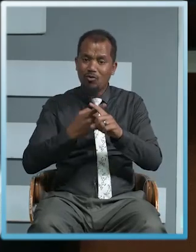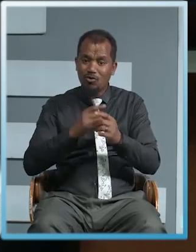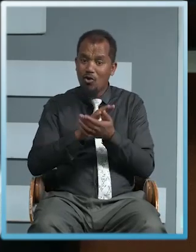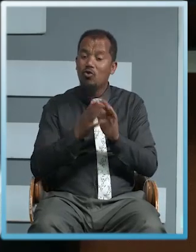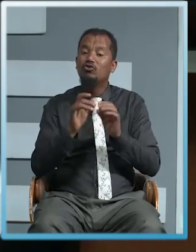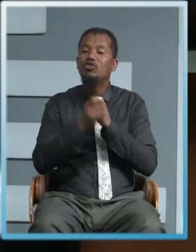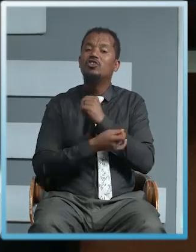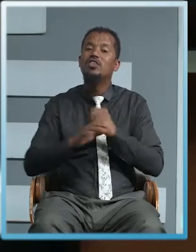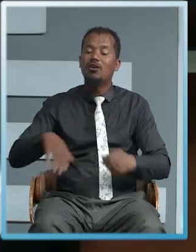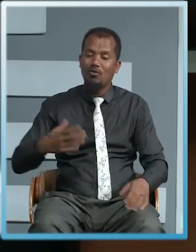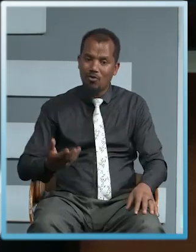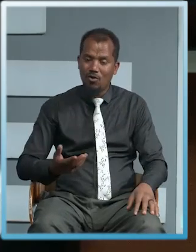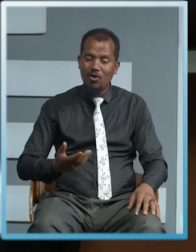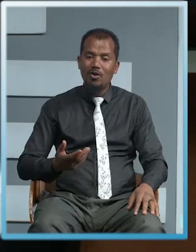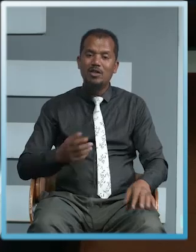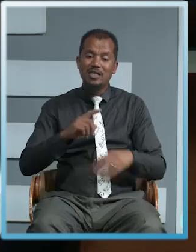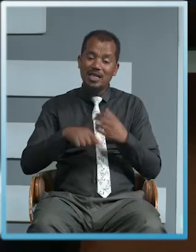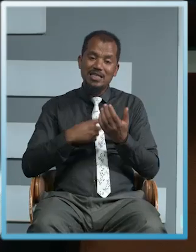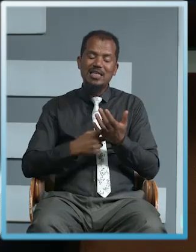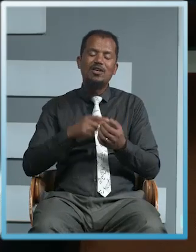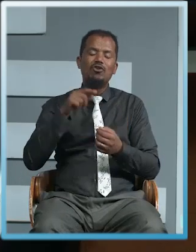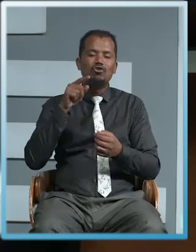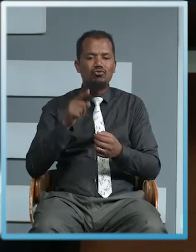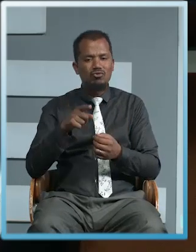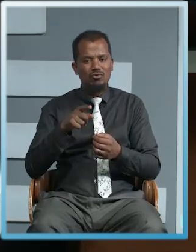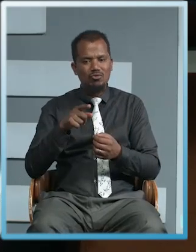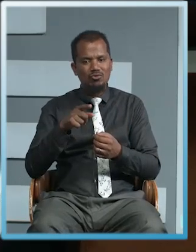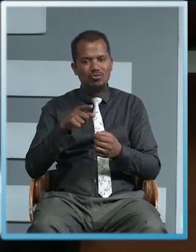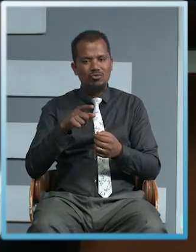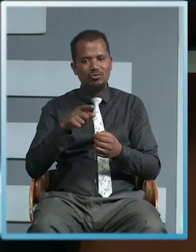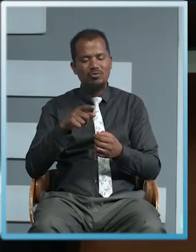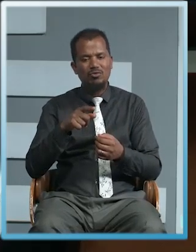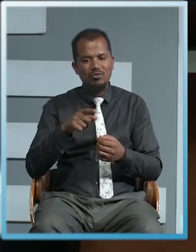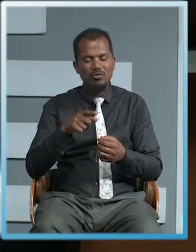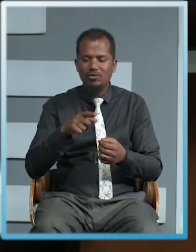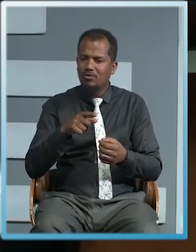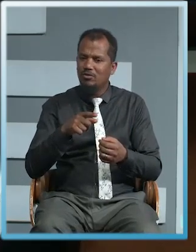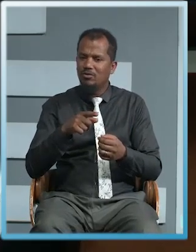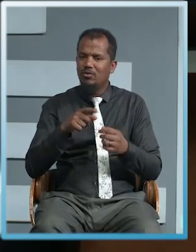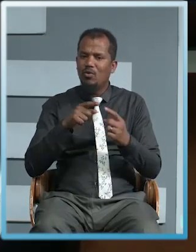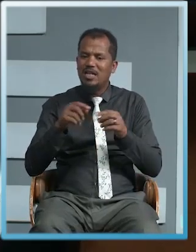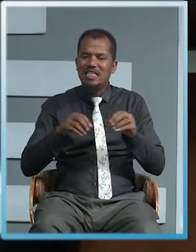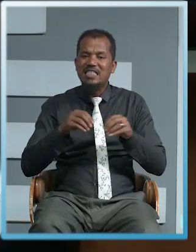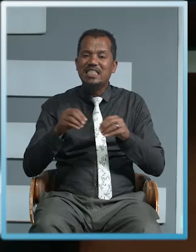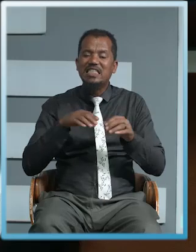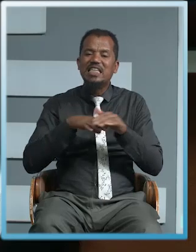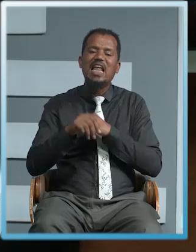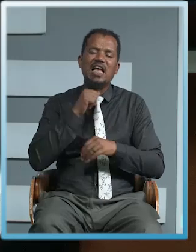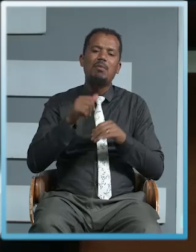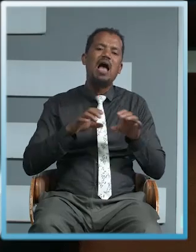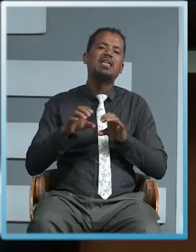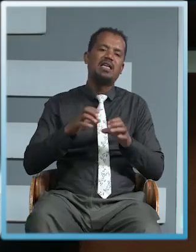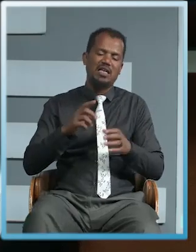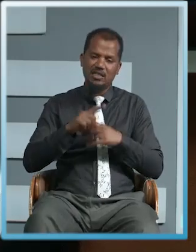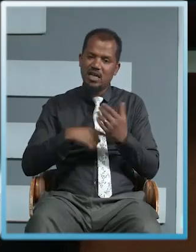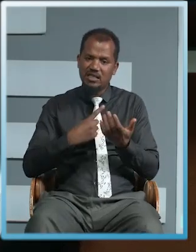ቀርቶ ማለት ነው። ስለዚህ እሱ ግራውንድ አረገን ወደ እንቅስቃሴ እንዳንገባ አረገን።